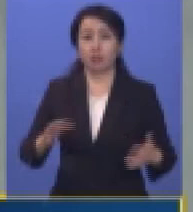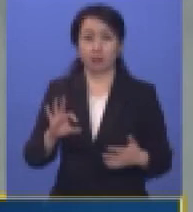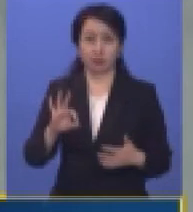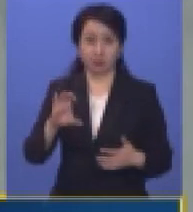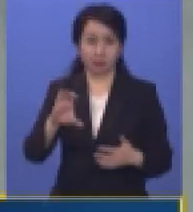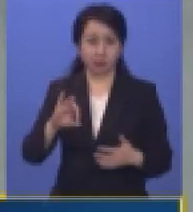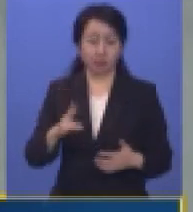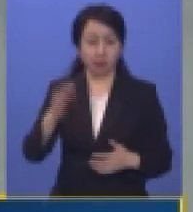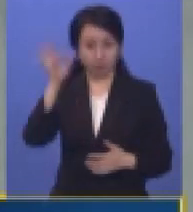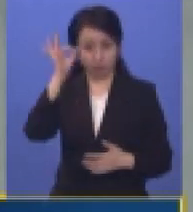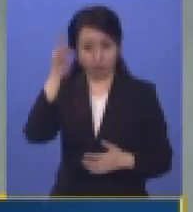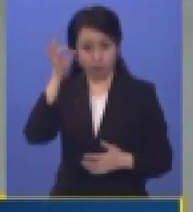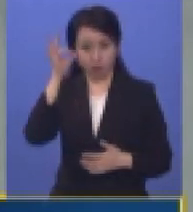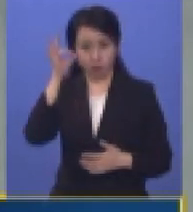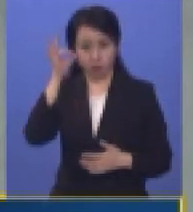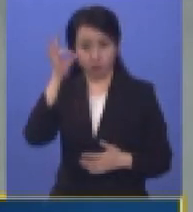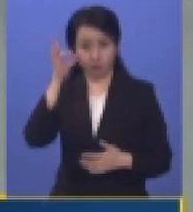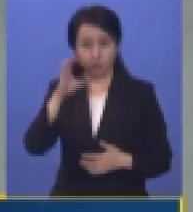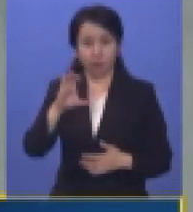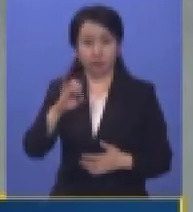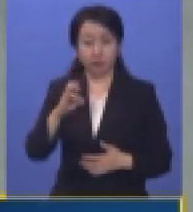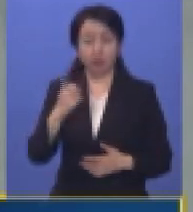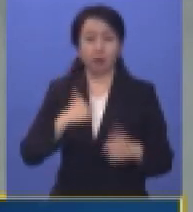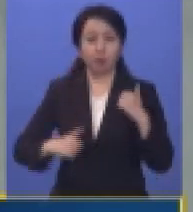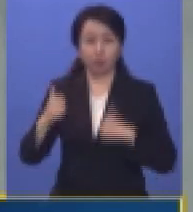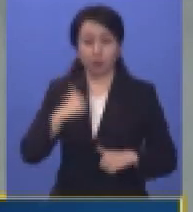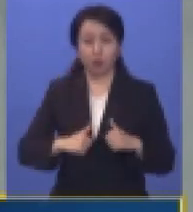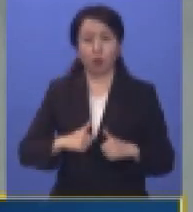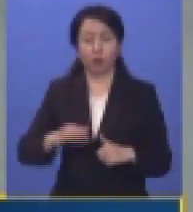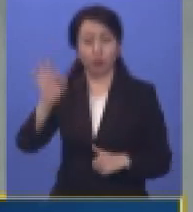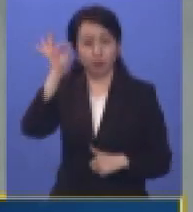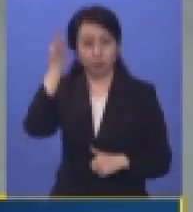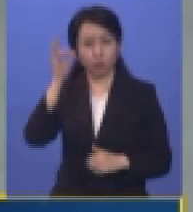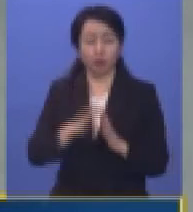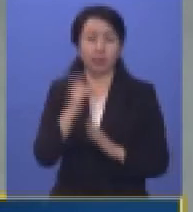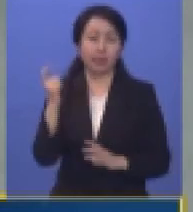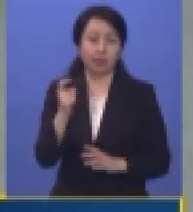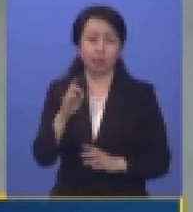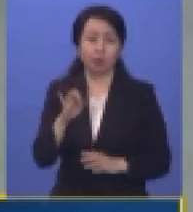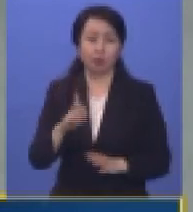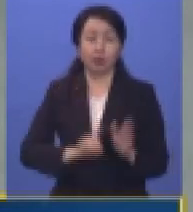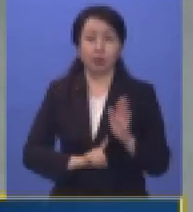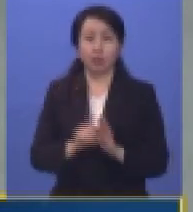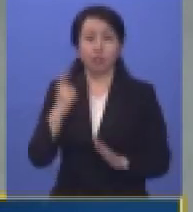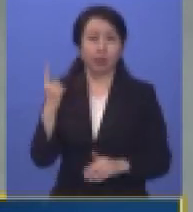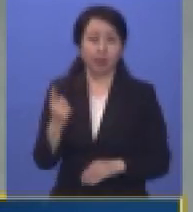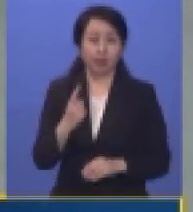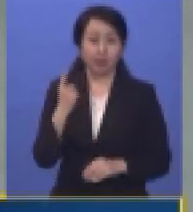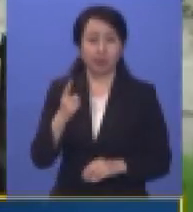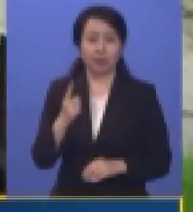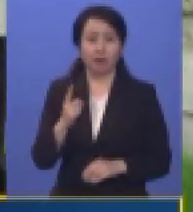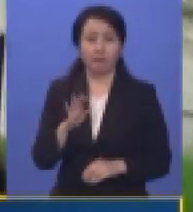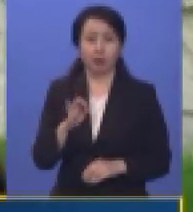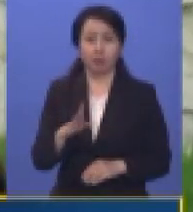и социально-психологические, то есть социальные педагоги, психологи, химики, биологи, начальные классы,